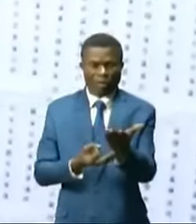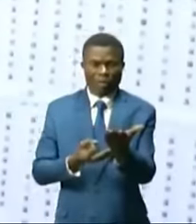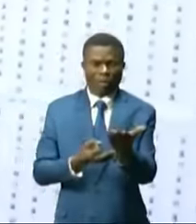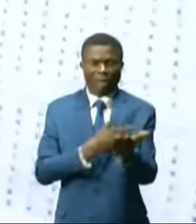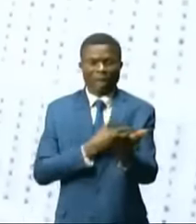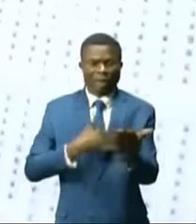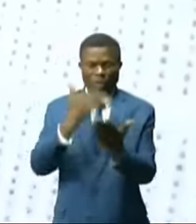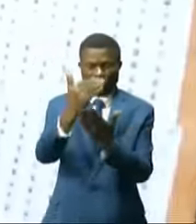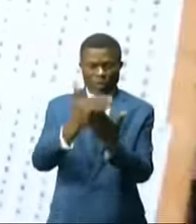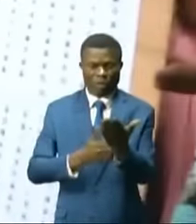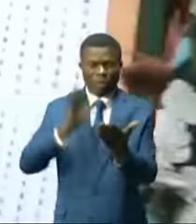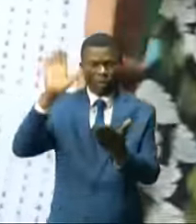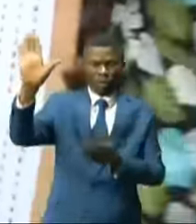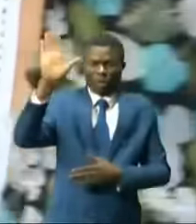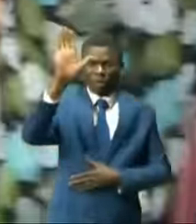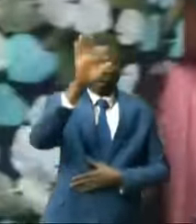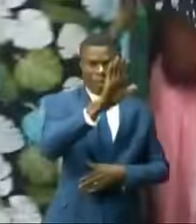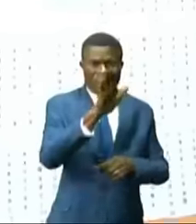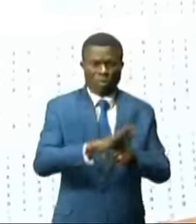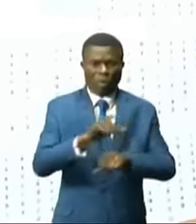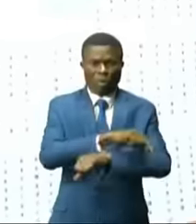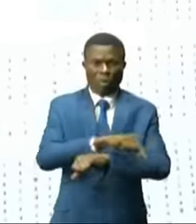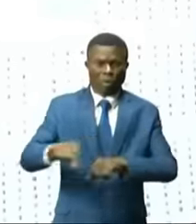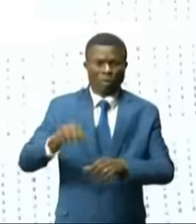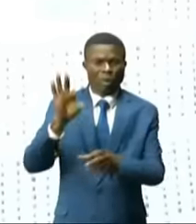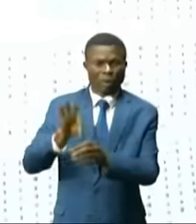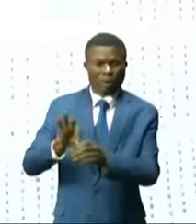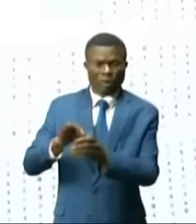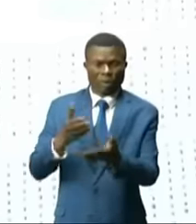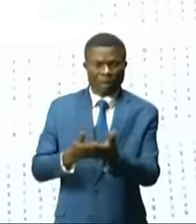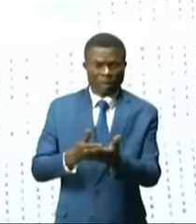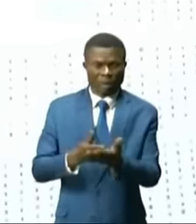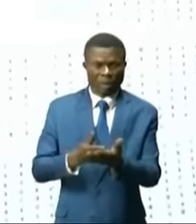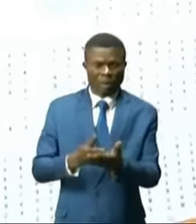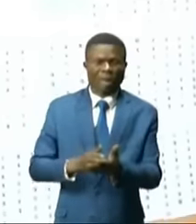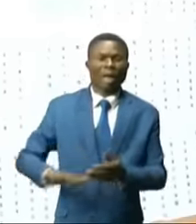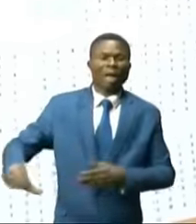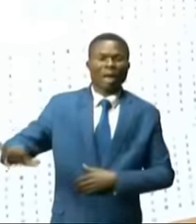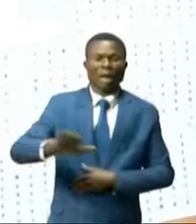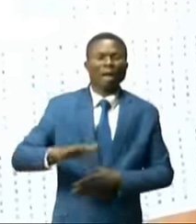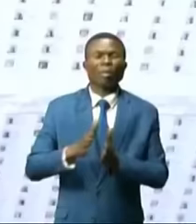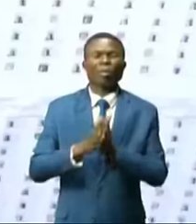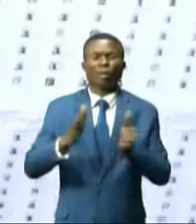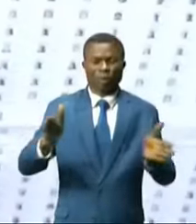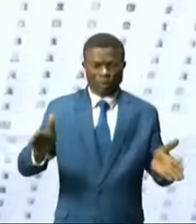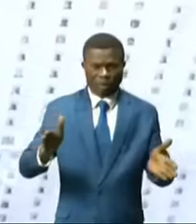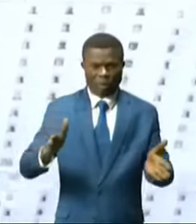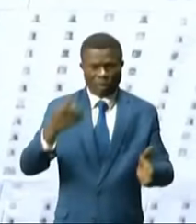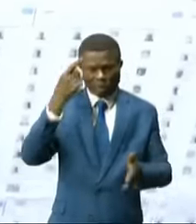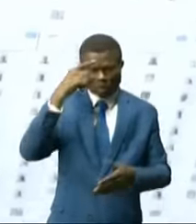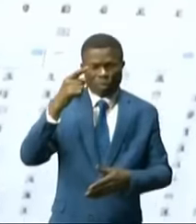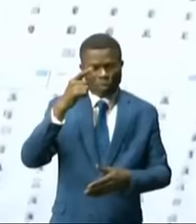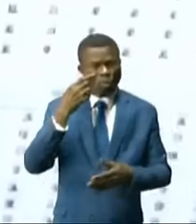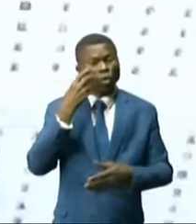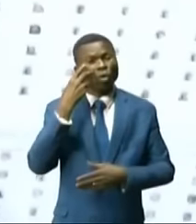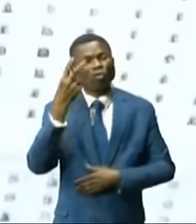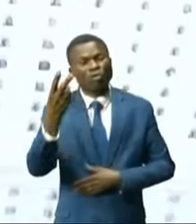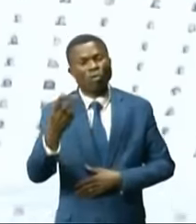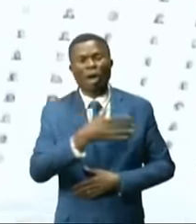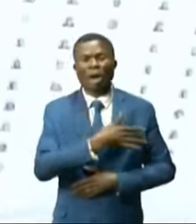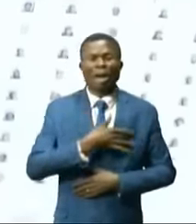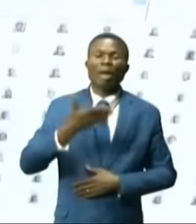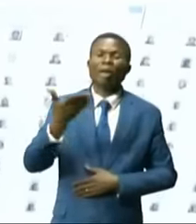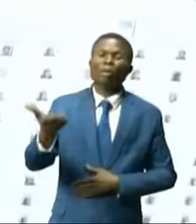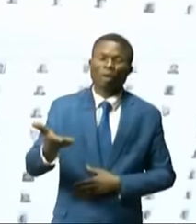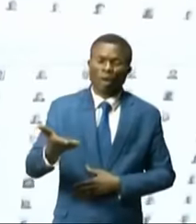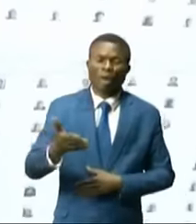listes électorales définitives dans les différentes antennes de la CENI sur l'ensemble du territoire national selon les cas pour consultation par les électeurs,